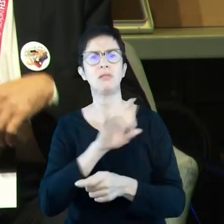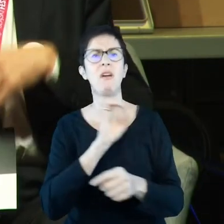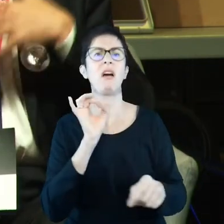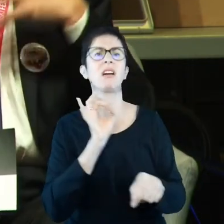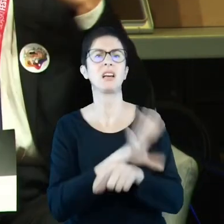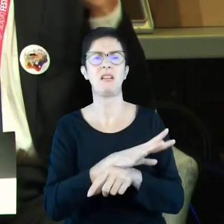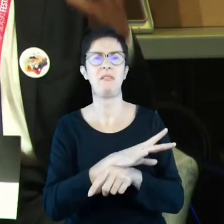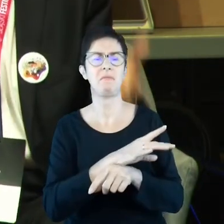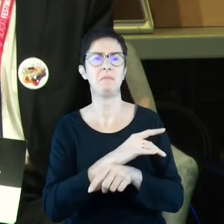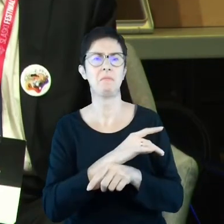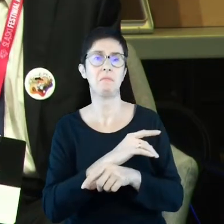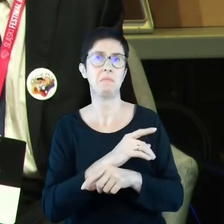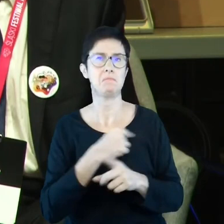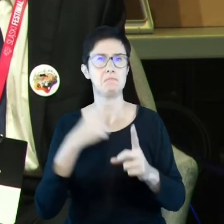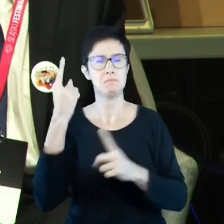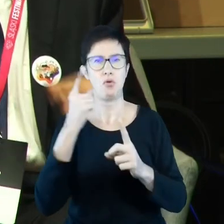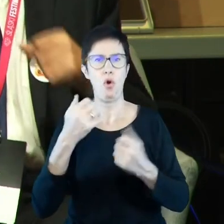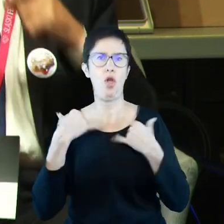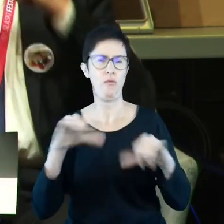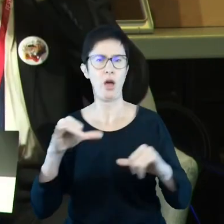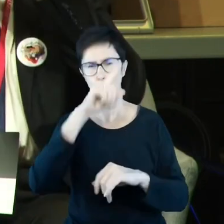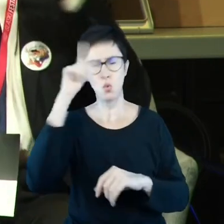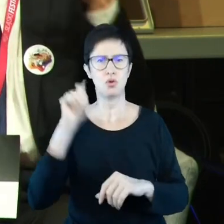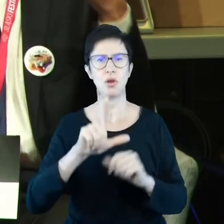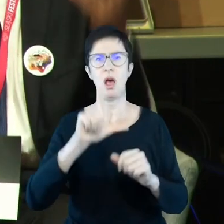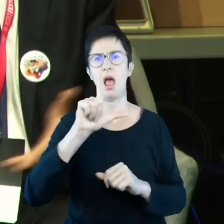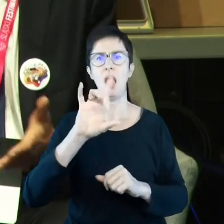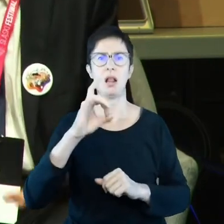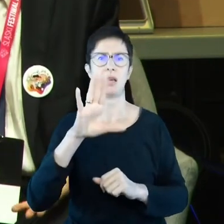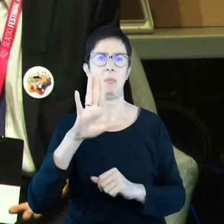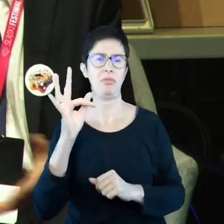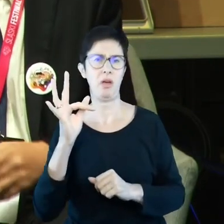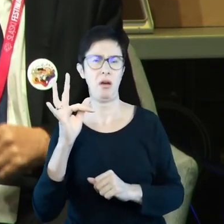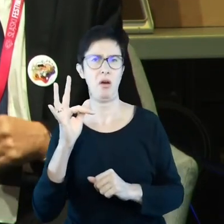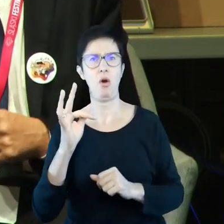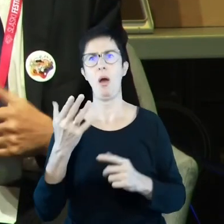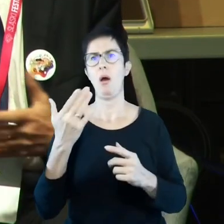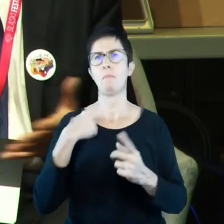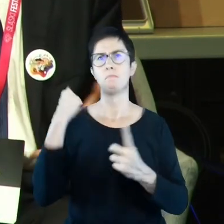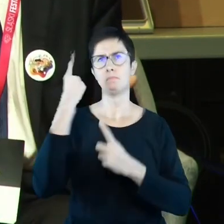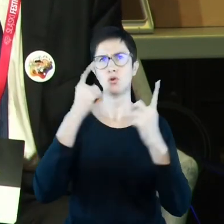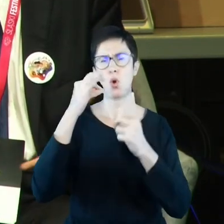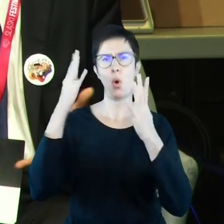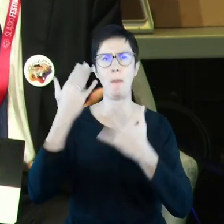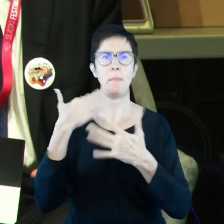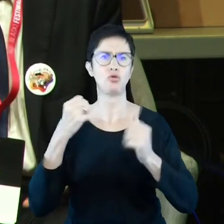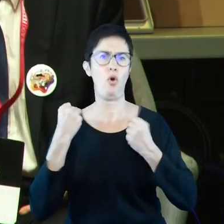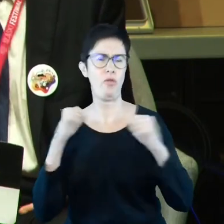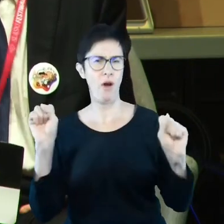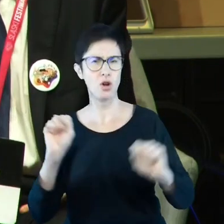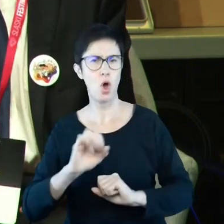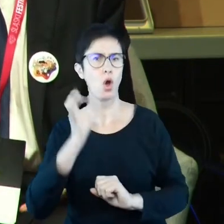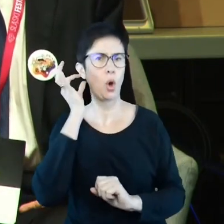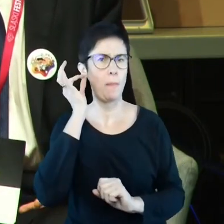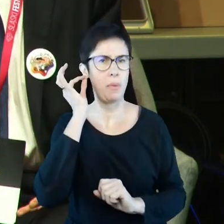o bardzo odważnych ludziach LGBT. Zaczęliśmy myśleć o bardzo odważnych kobietach, które bardzo